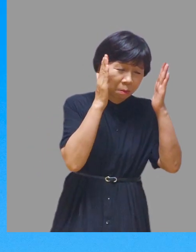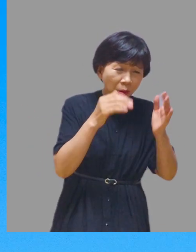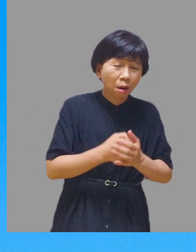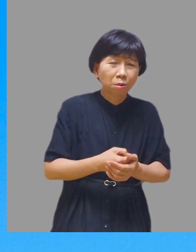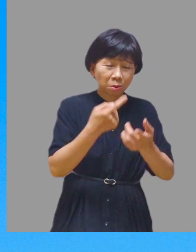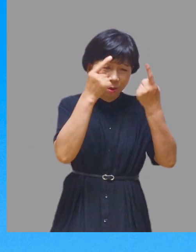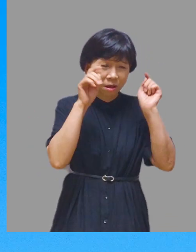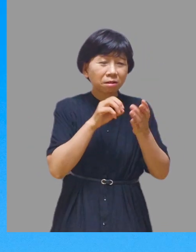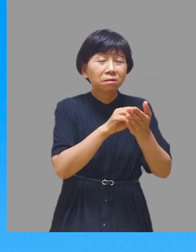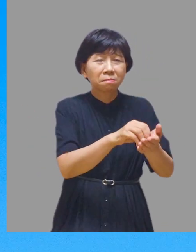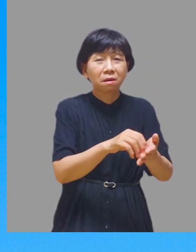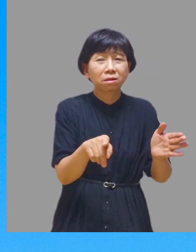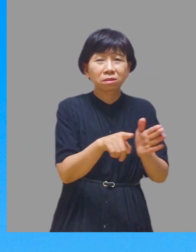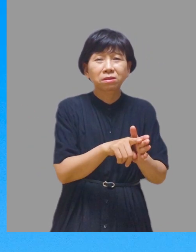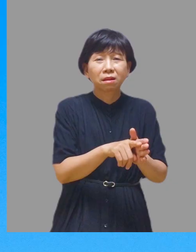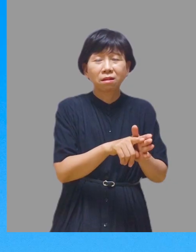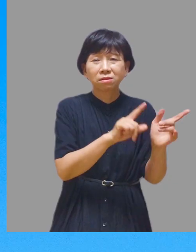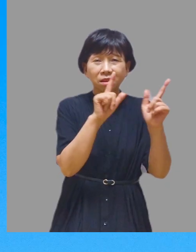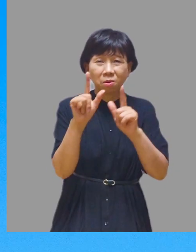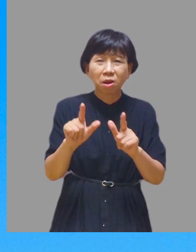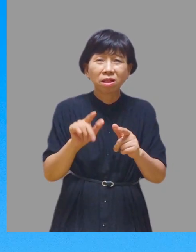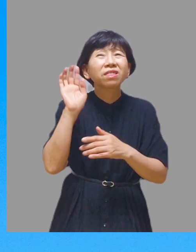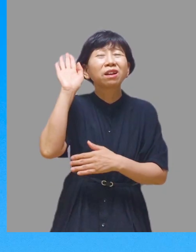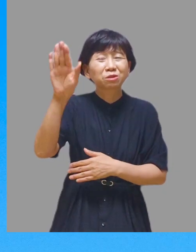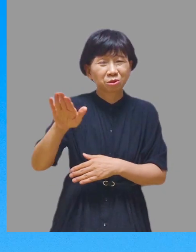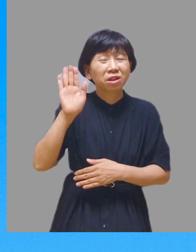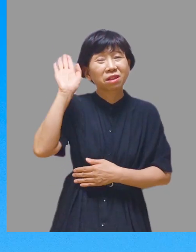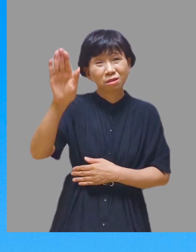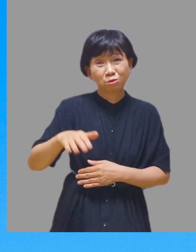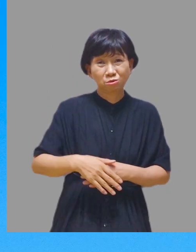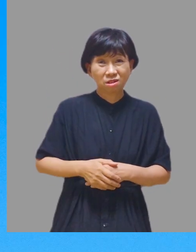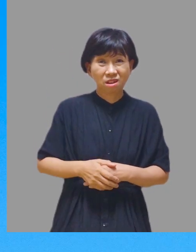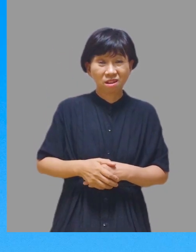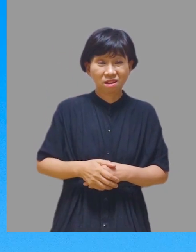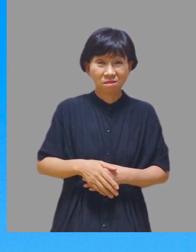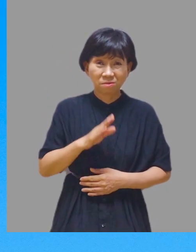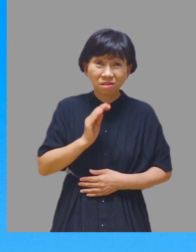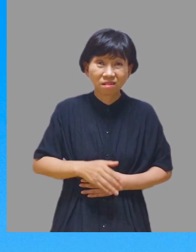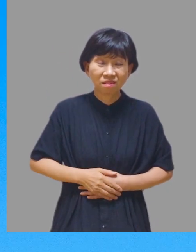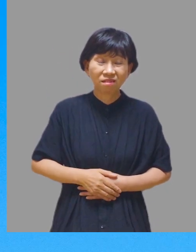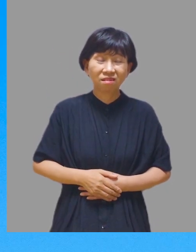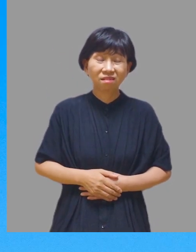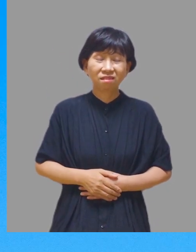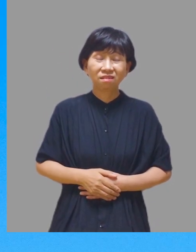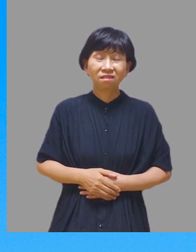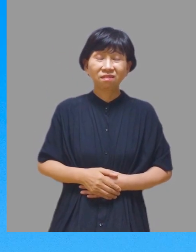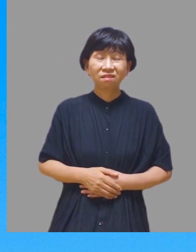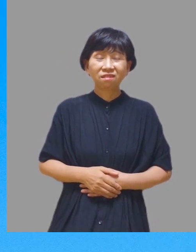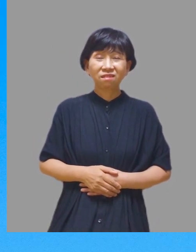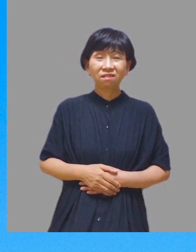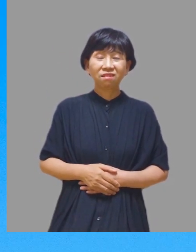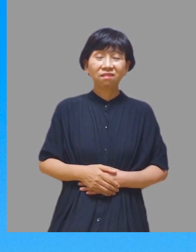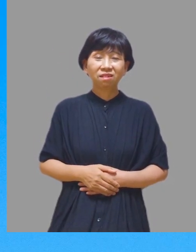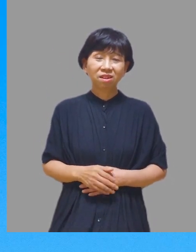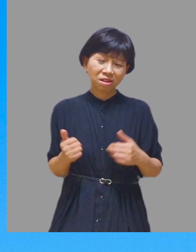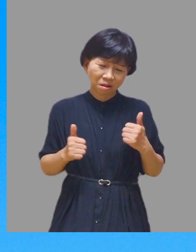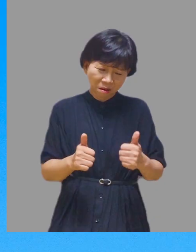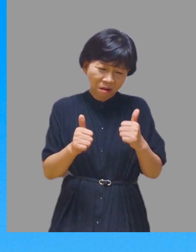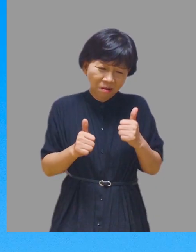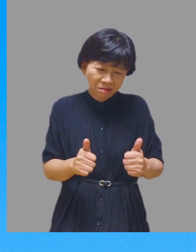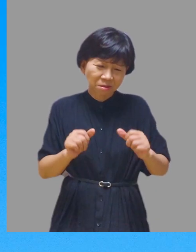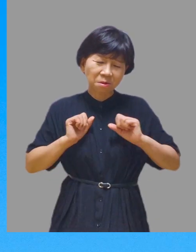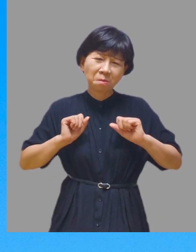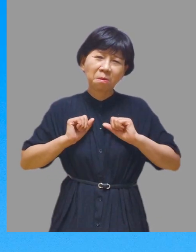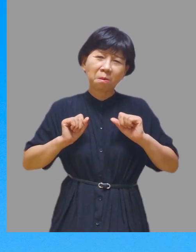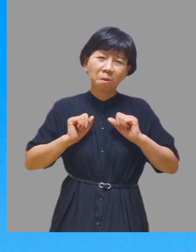들어가고 신앙생활 잘할 수 있으니까, 학창시절에는 열심히 공부만 해야지 교회 안 다니고, 교회 잘